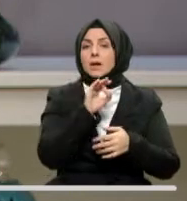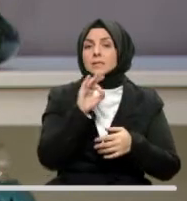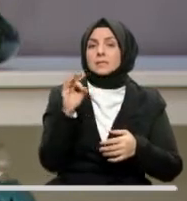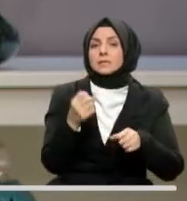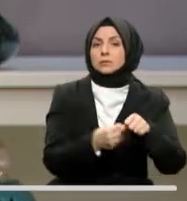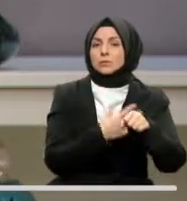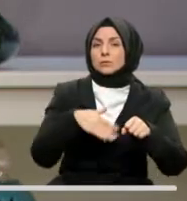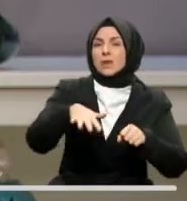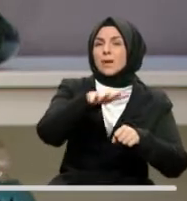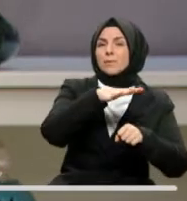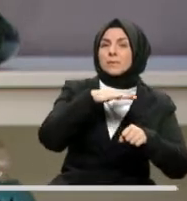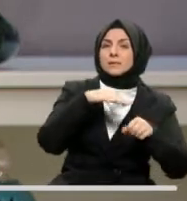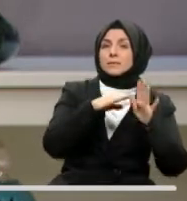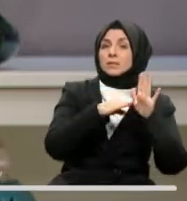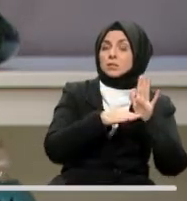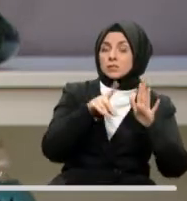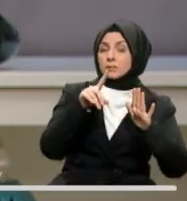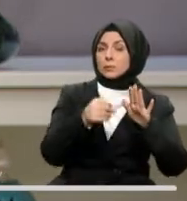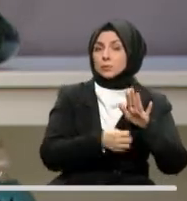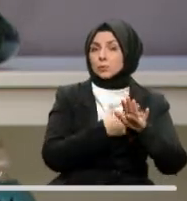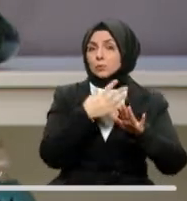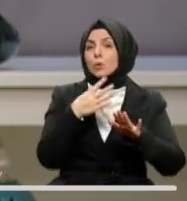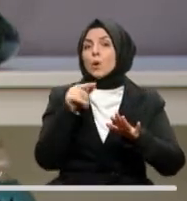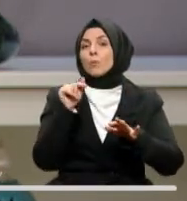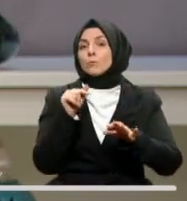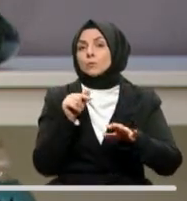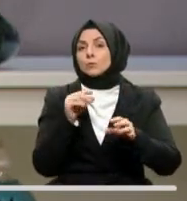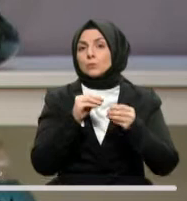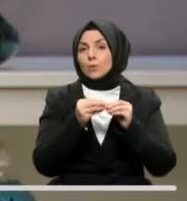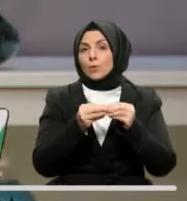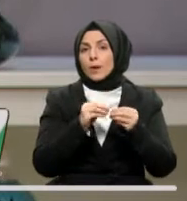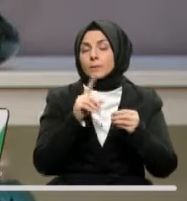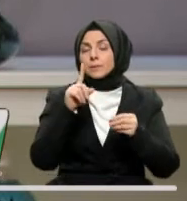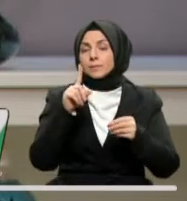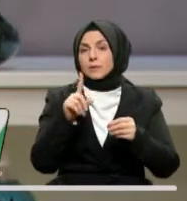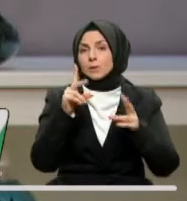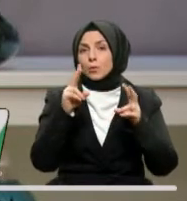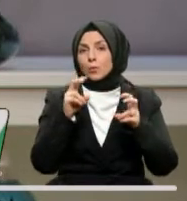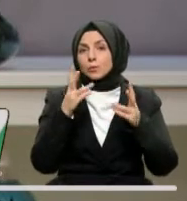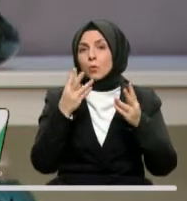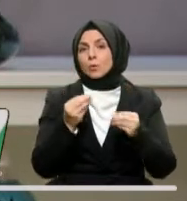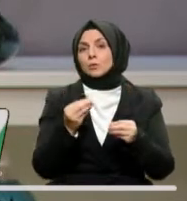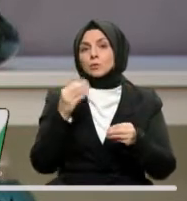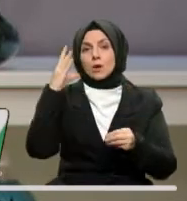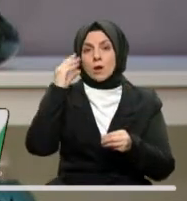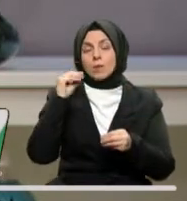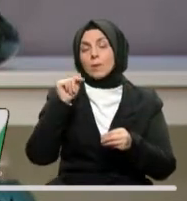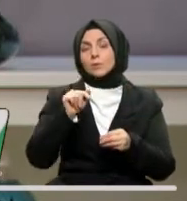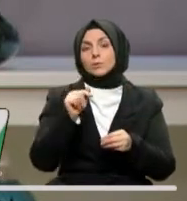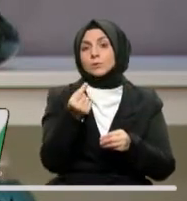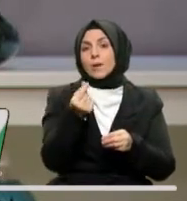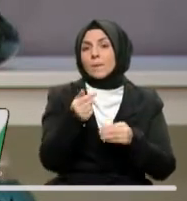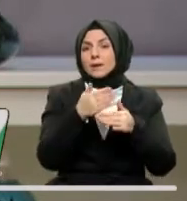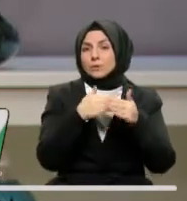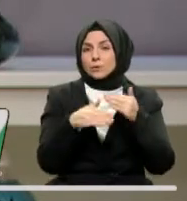zaman Yaşadığımız bir şey diyor mu bunun Peki sıkıntılı bir noktaya geldiğini anlamak mı onunla biraz önce